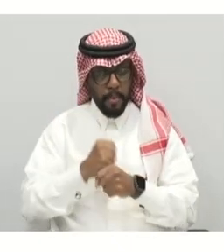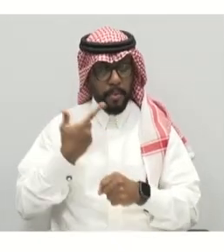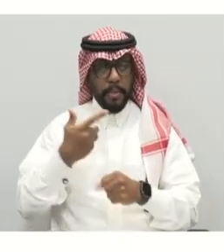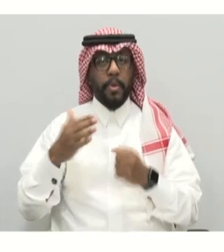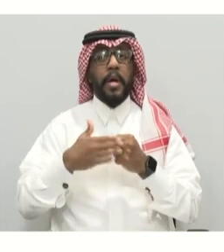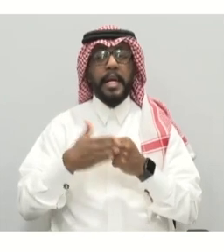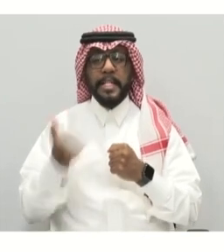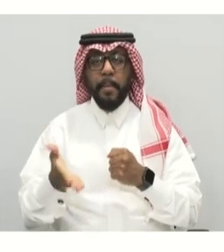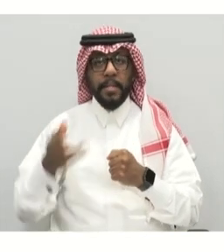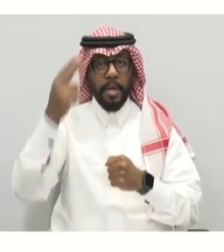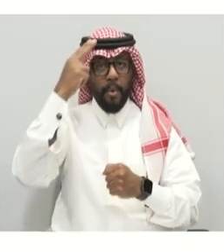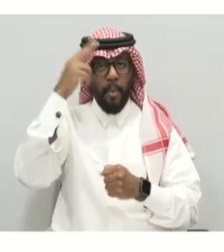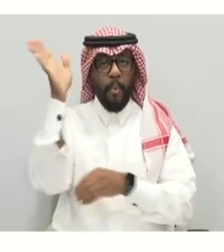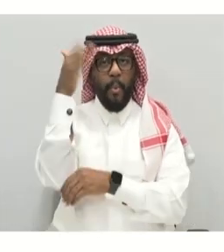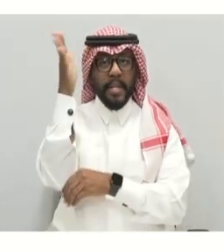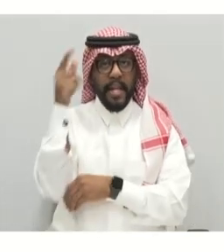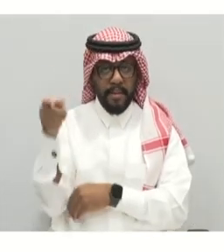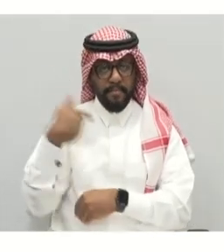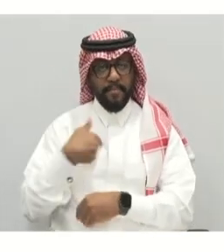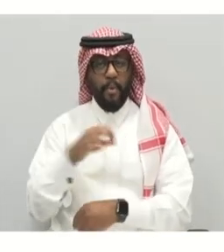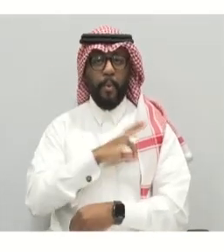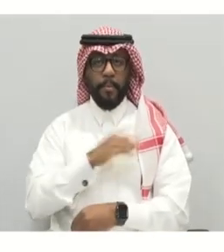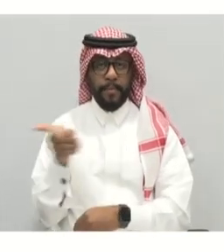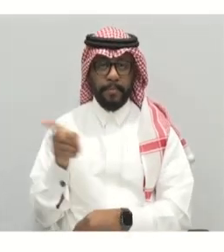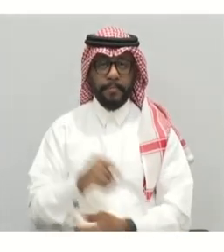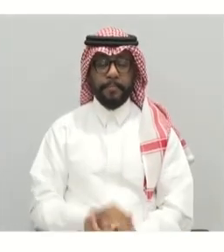الصالح في خدمه وطنه